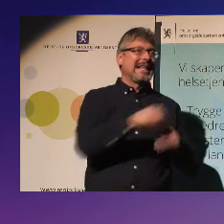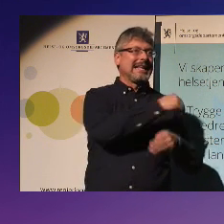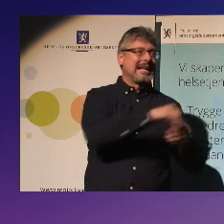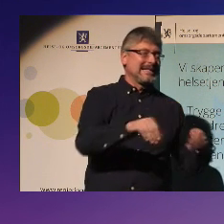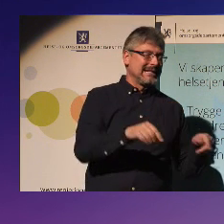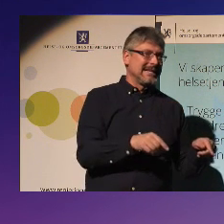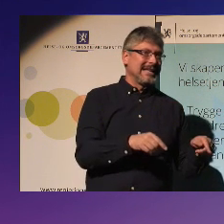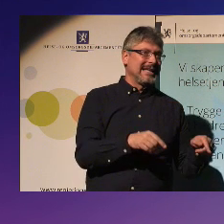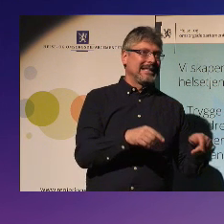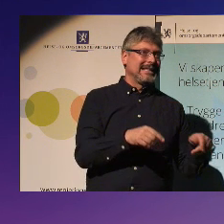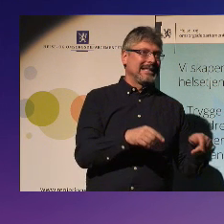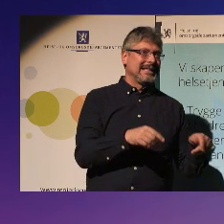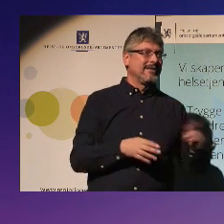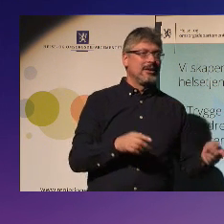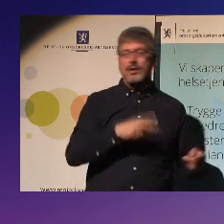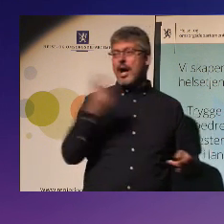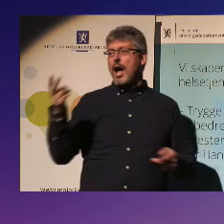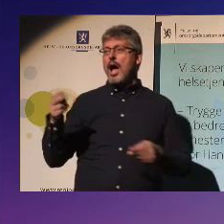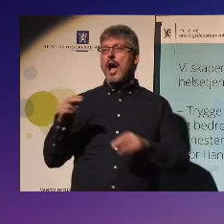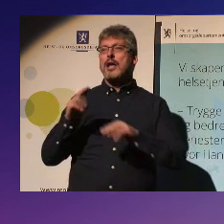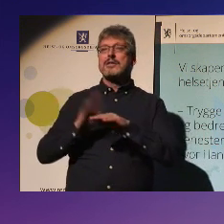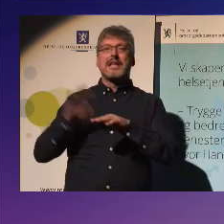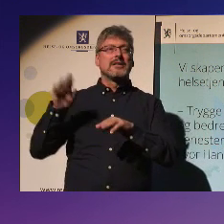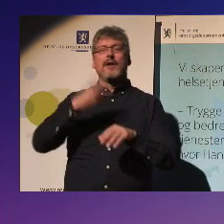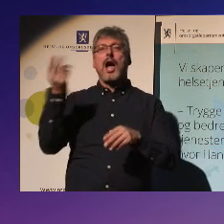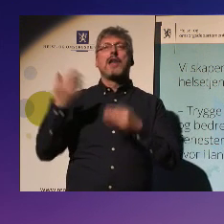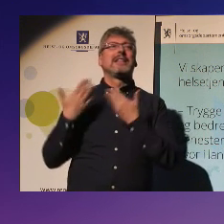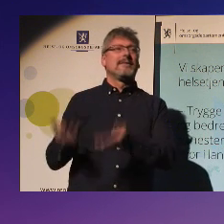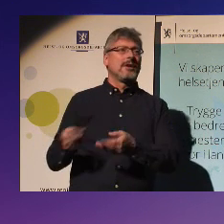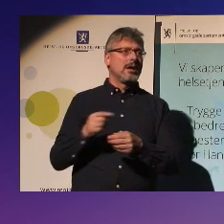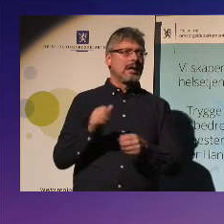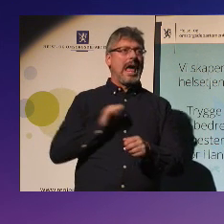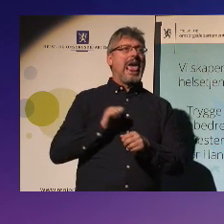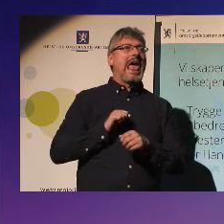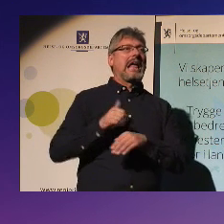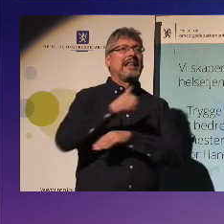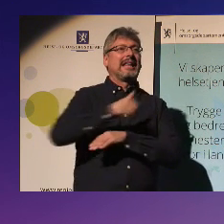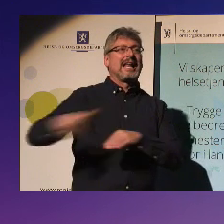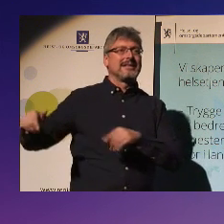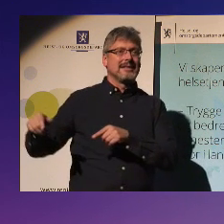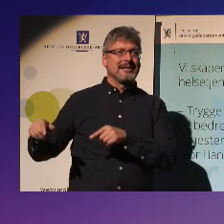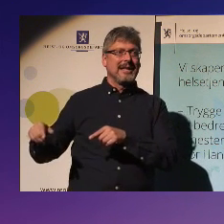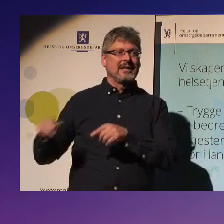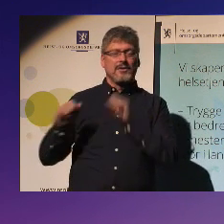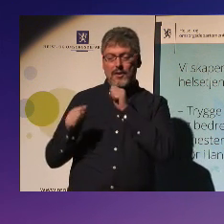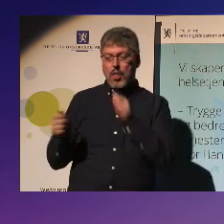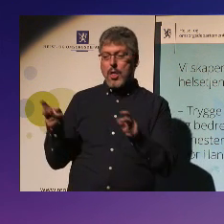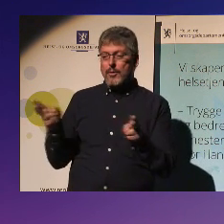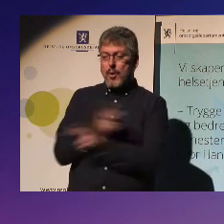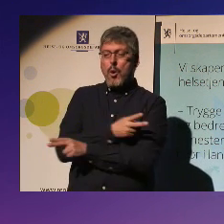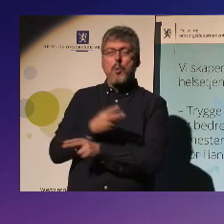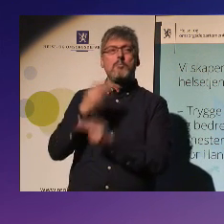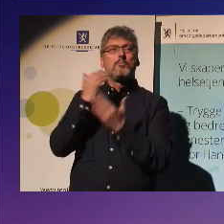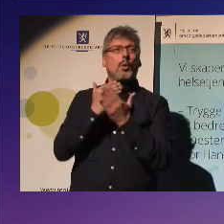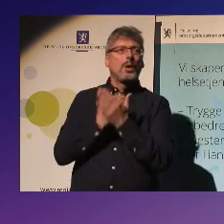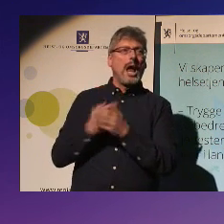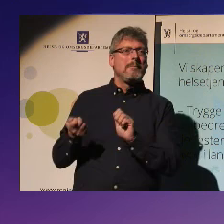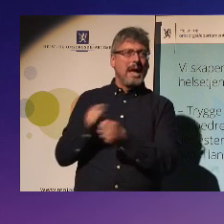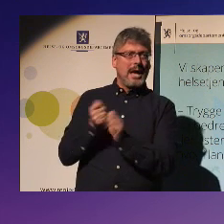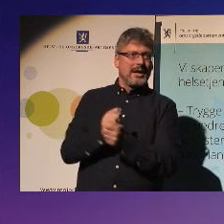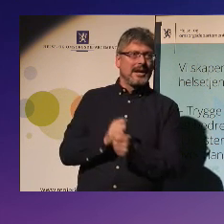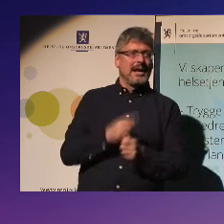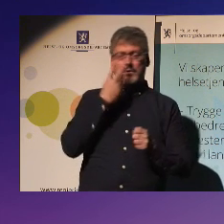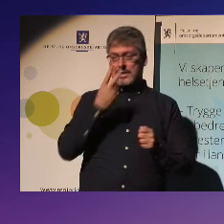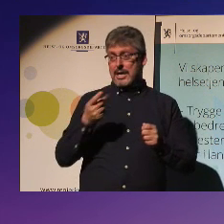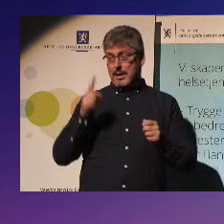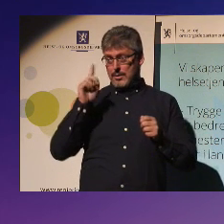Kjøper vi en annen sensor fra en annen leverandør, så kommer de med et grensesnitt som vi må da sette og programmere og skadeslå til pårørende